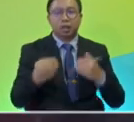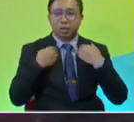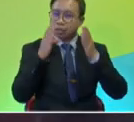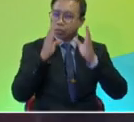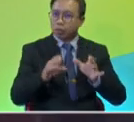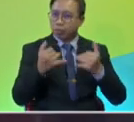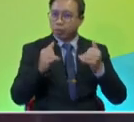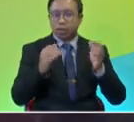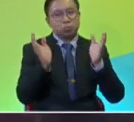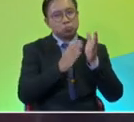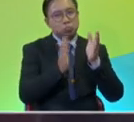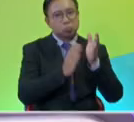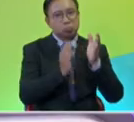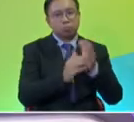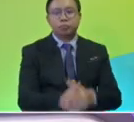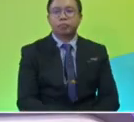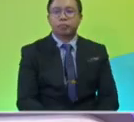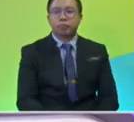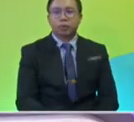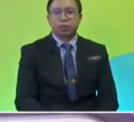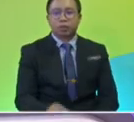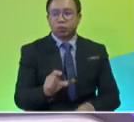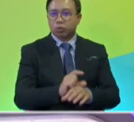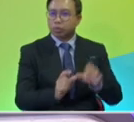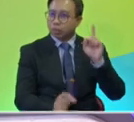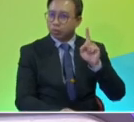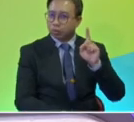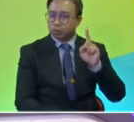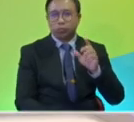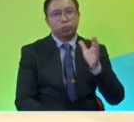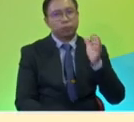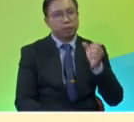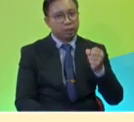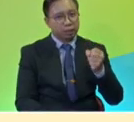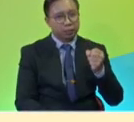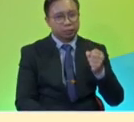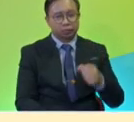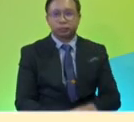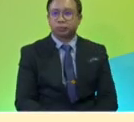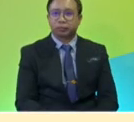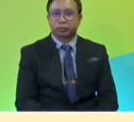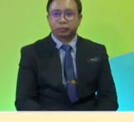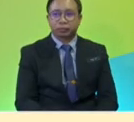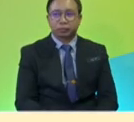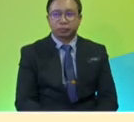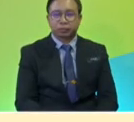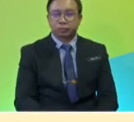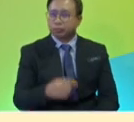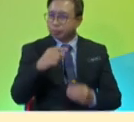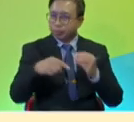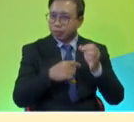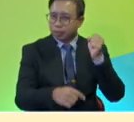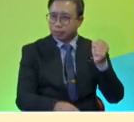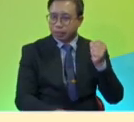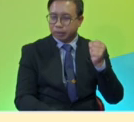Kompang so cara kita nak pegang Kompang adalah dengan kita gunakan sebelah tangan kita pegang yang macam ini okey jadi Cikgu slightly macam ni okey bila dah pegang